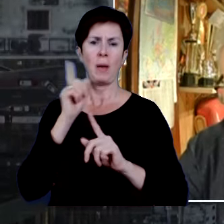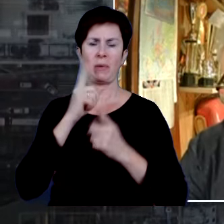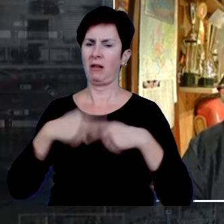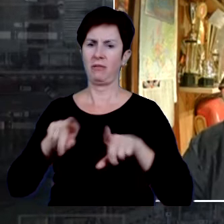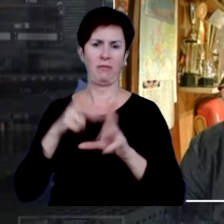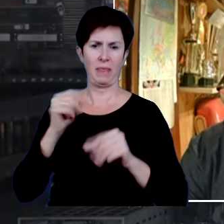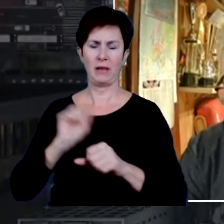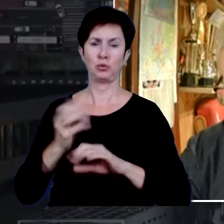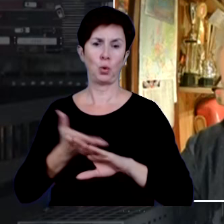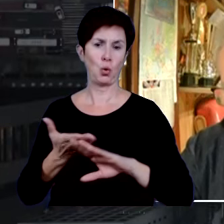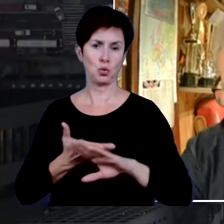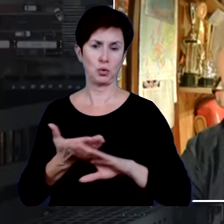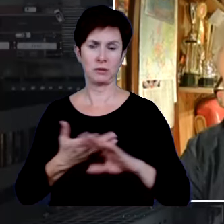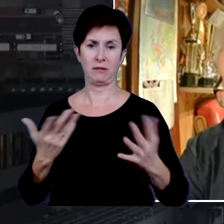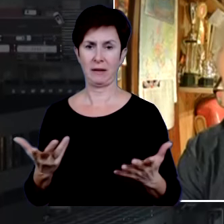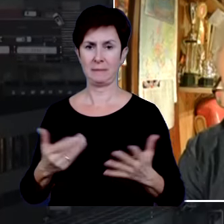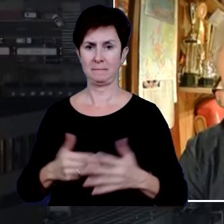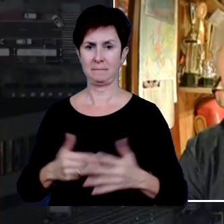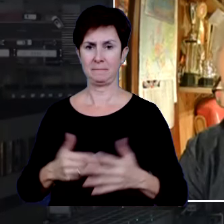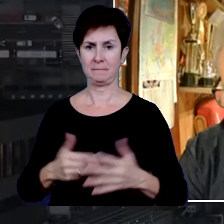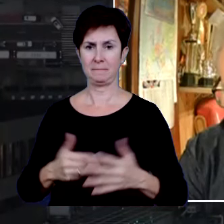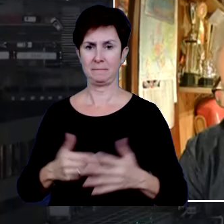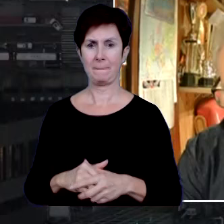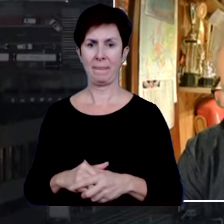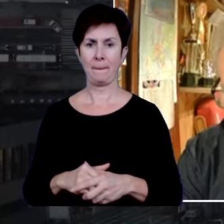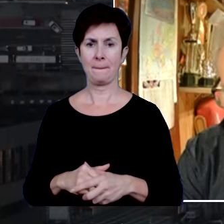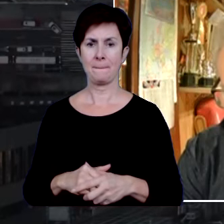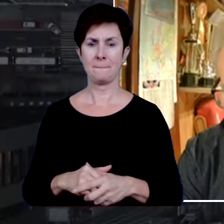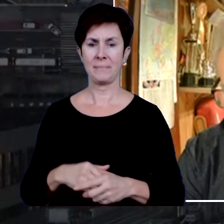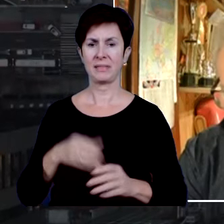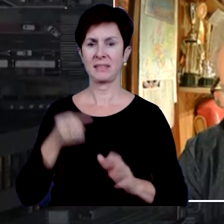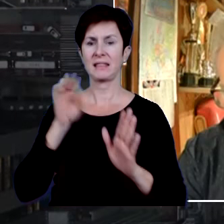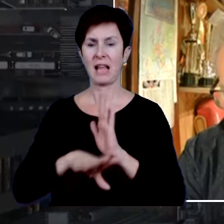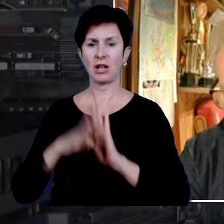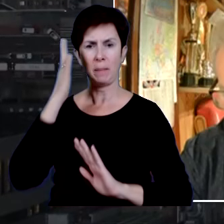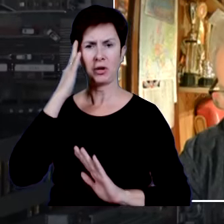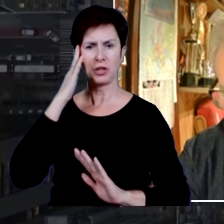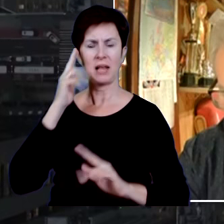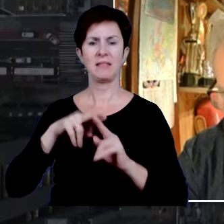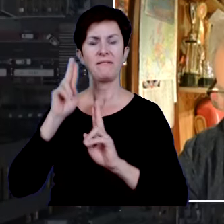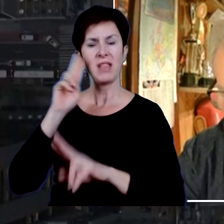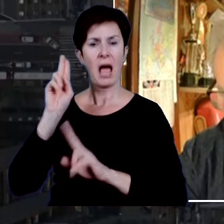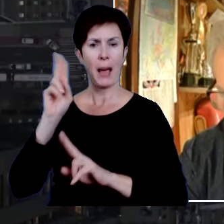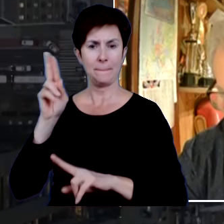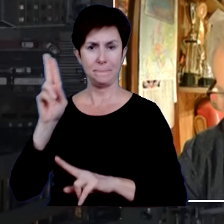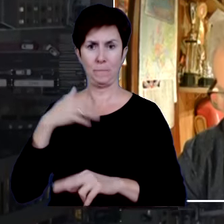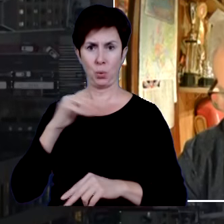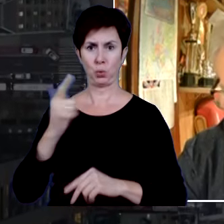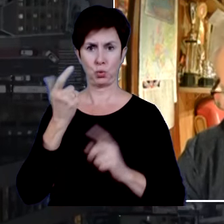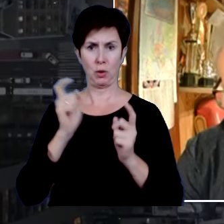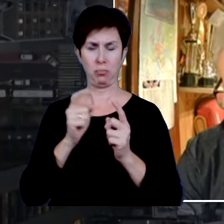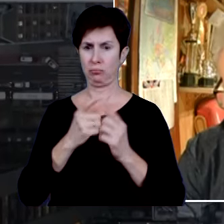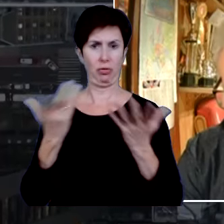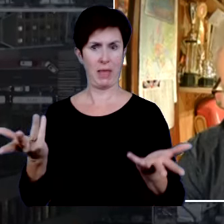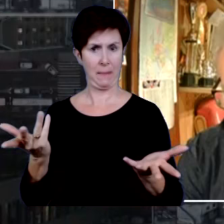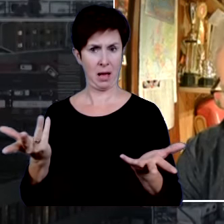flagowych postulatów. Co więcej, tanie mieszkanie na wynajem, to był drugi po aborcji flagowy postulat lewicy, leży. Nie ma czegoś